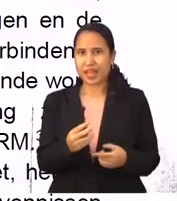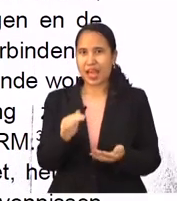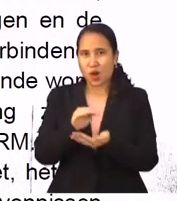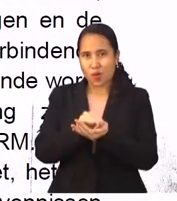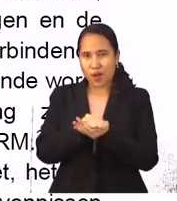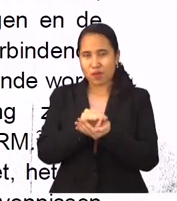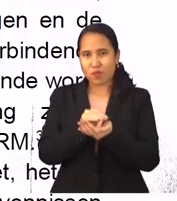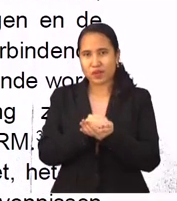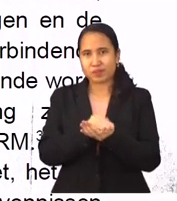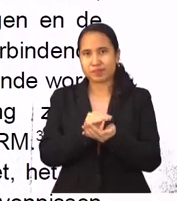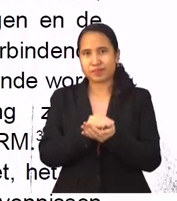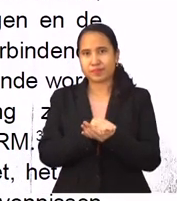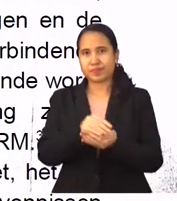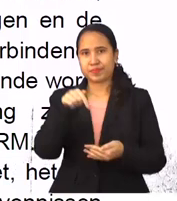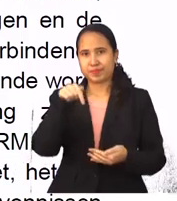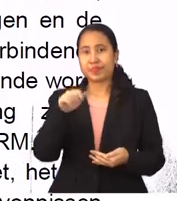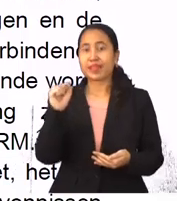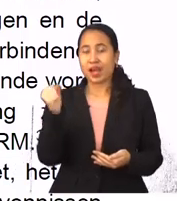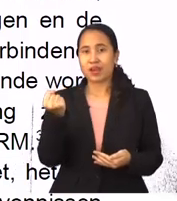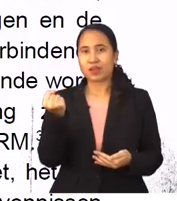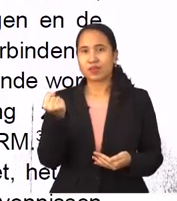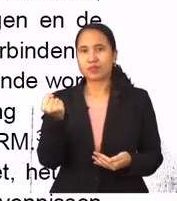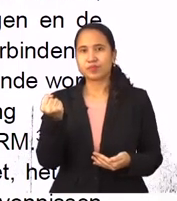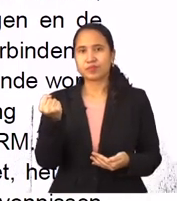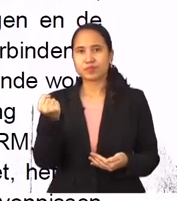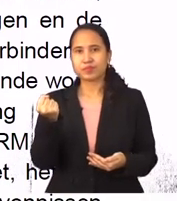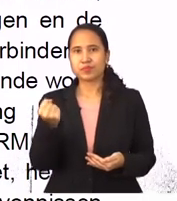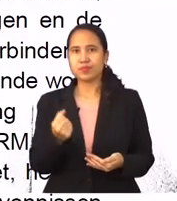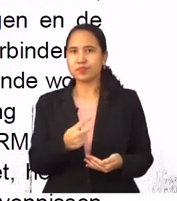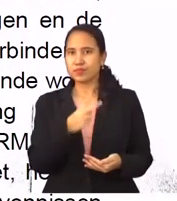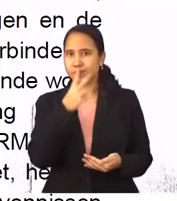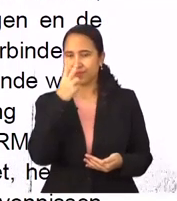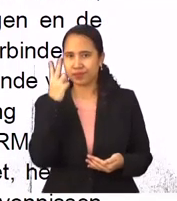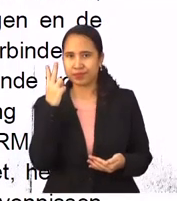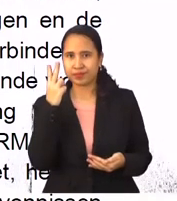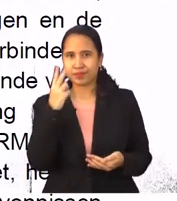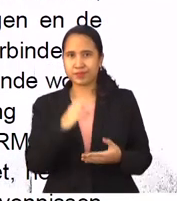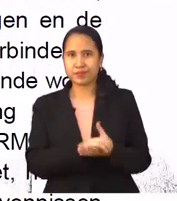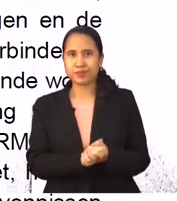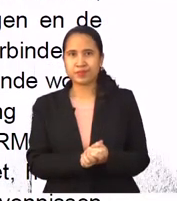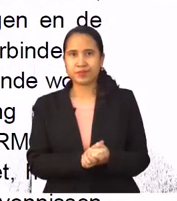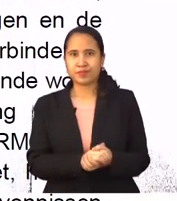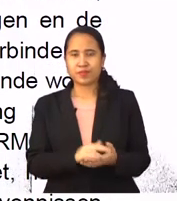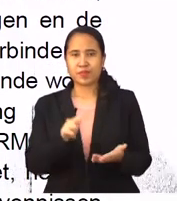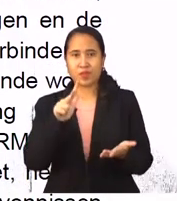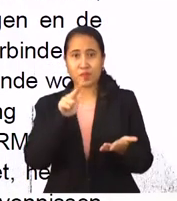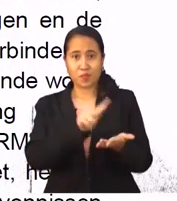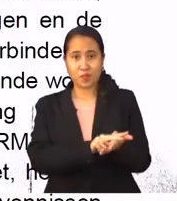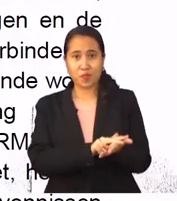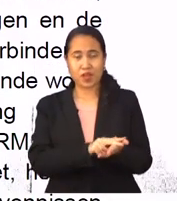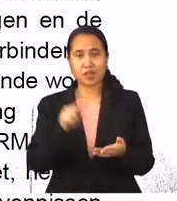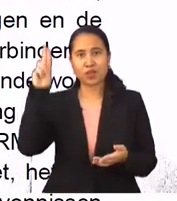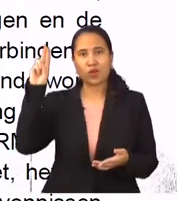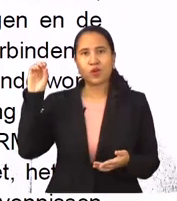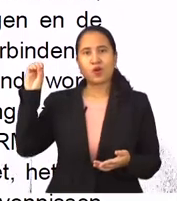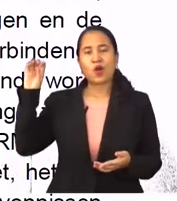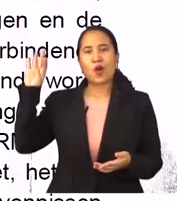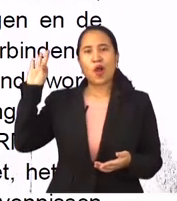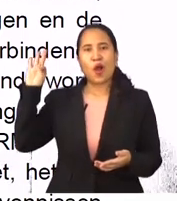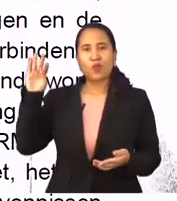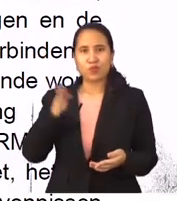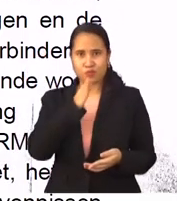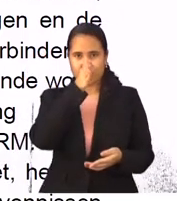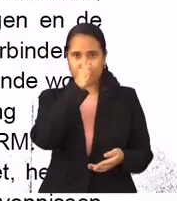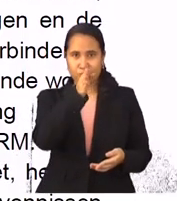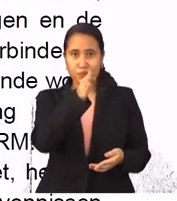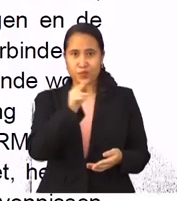gewaarborgd. In dit verband wordt eveneens verwezen naar de memorie van toelichting van de Wet Constitutioneel Hof, die ten aanzien van de